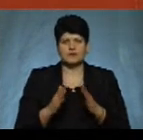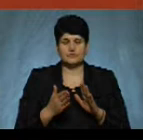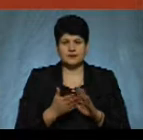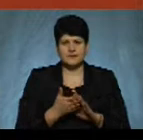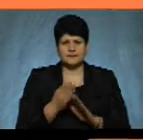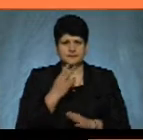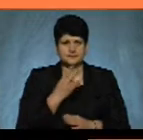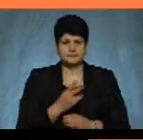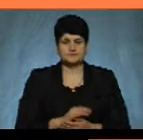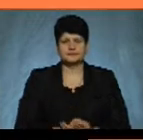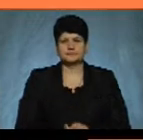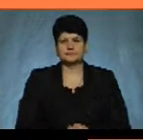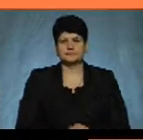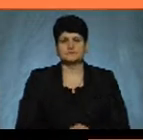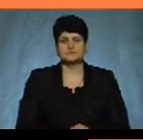Прошу послухати.